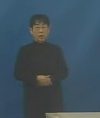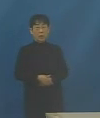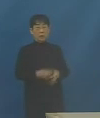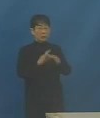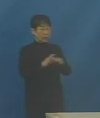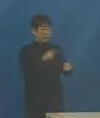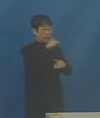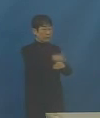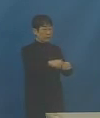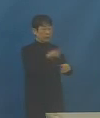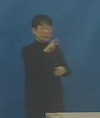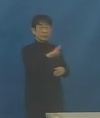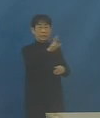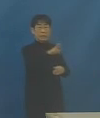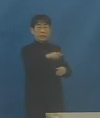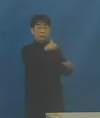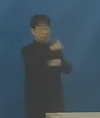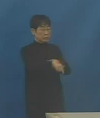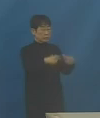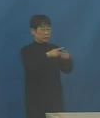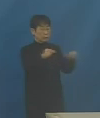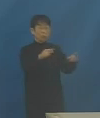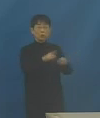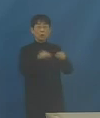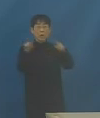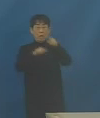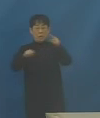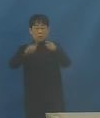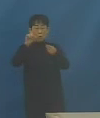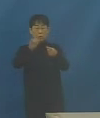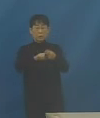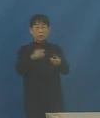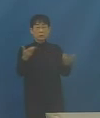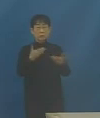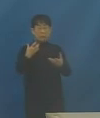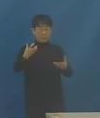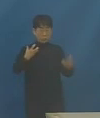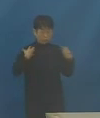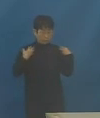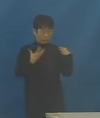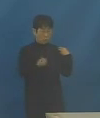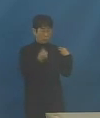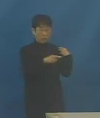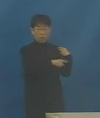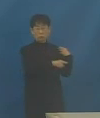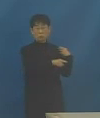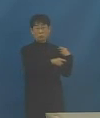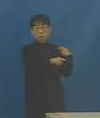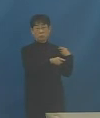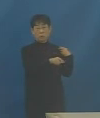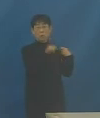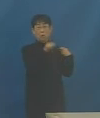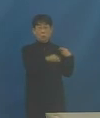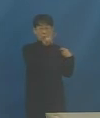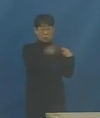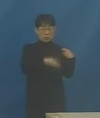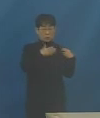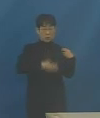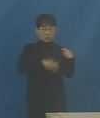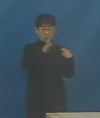てはそういう公的な色彩というのはやっぱり持っているということはう是非ご理解いただきたいと思い